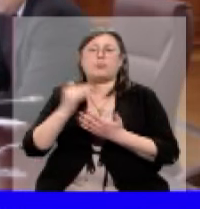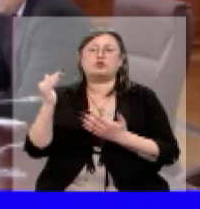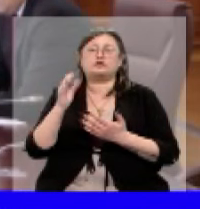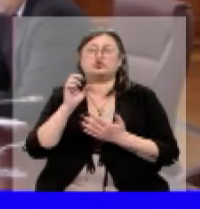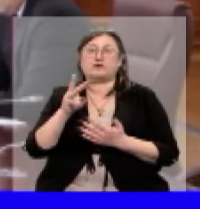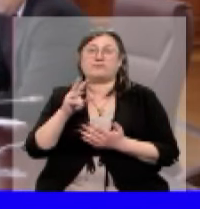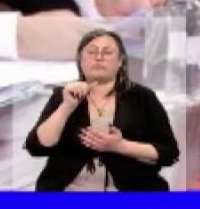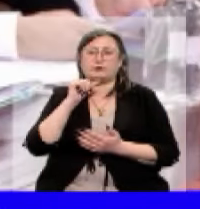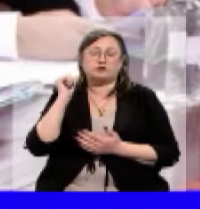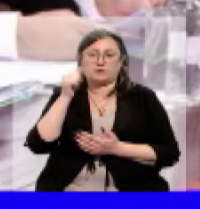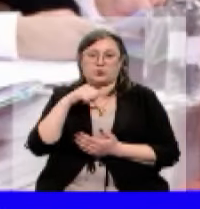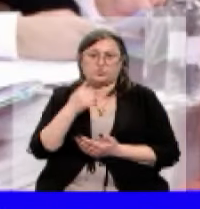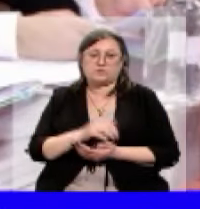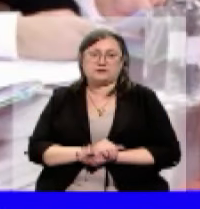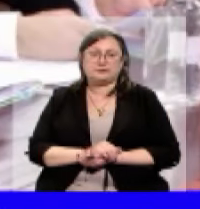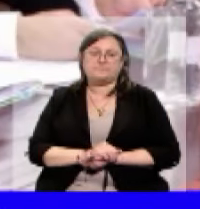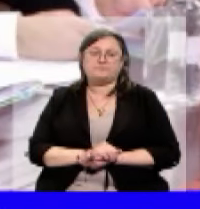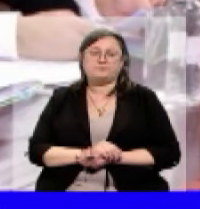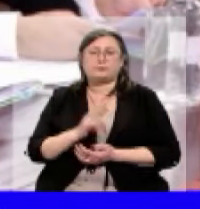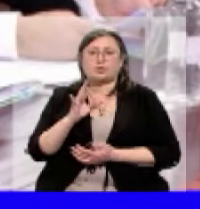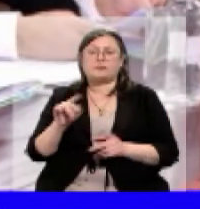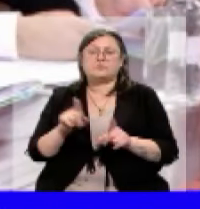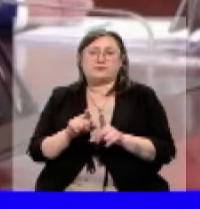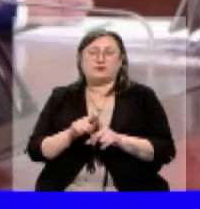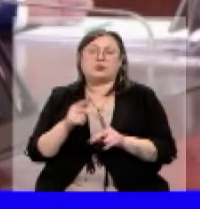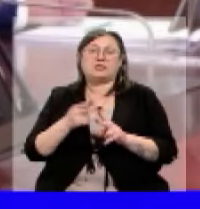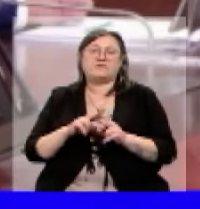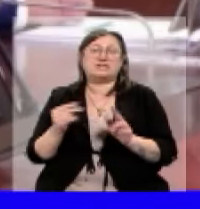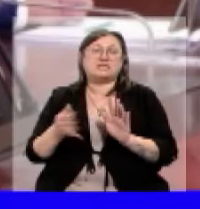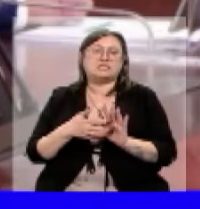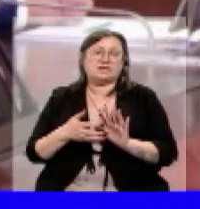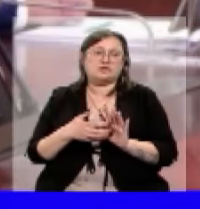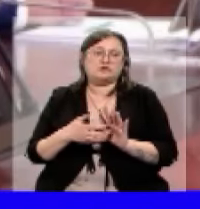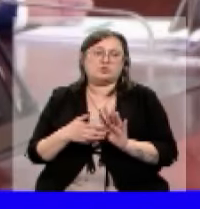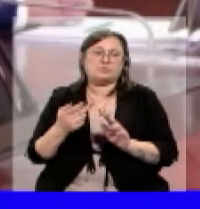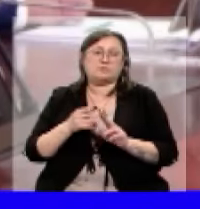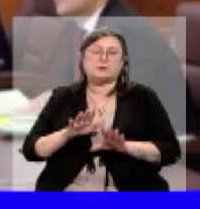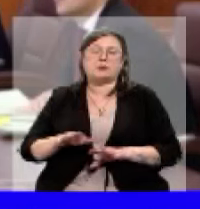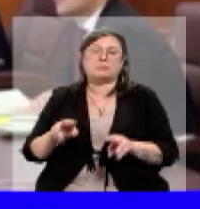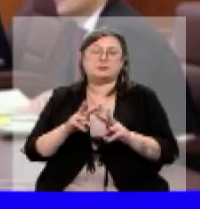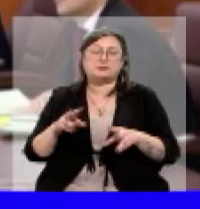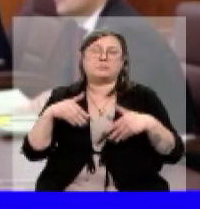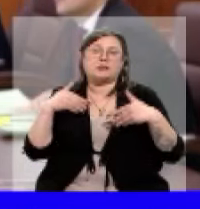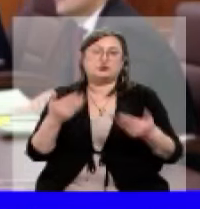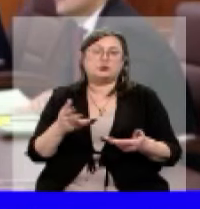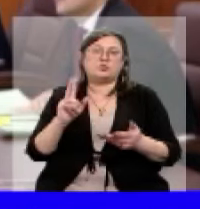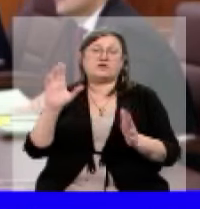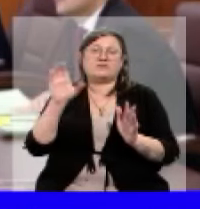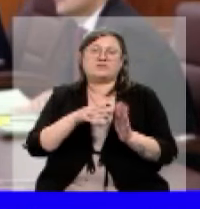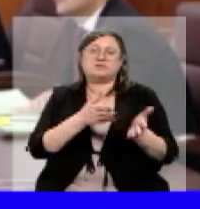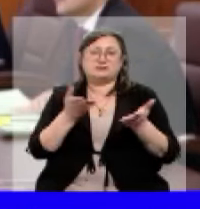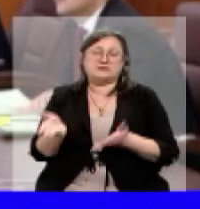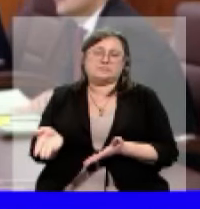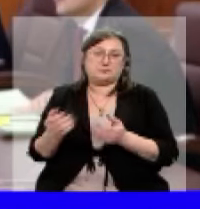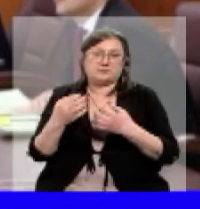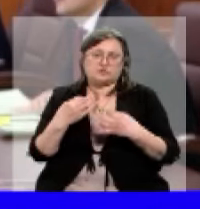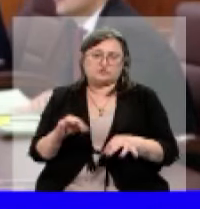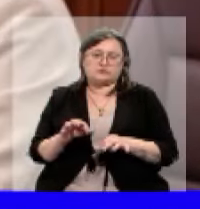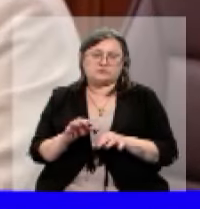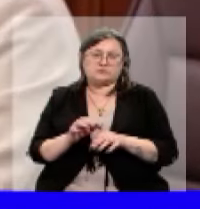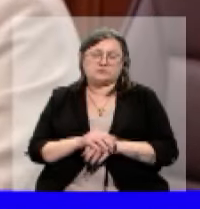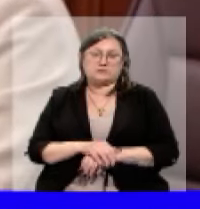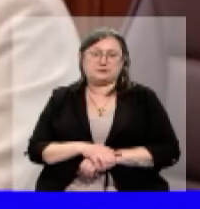инвесторларды елімізге қаржы құюға дәл үкімет отырысының үстінде шақырып, арнайы үндеу жолдады. Сіздер мемлекеттік және құқық қорғау